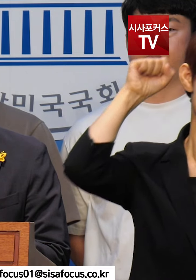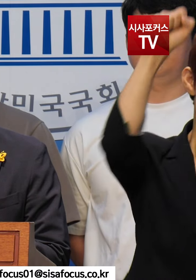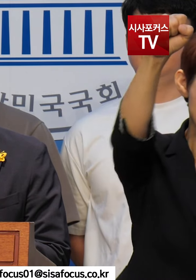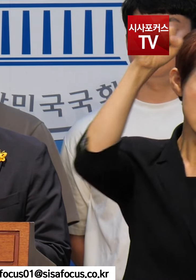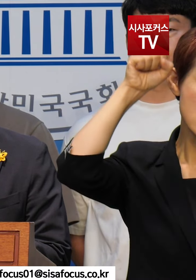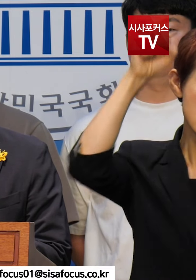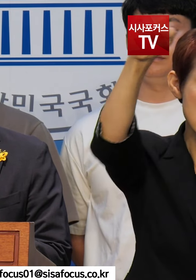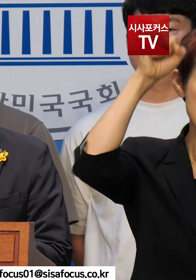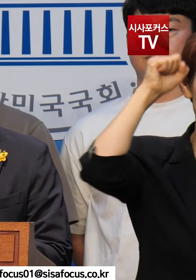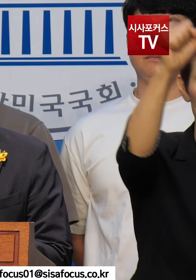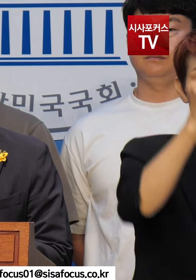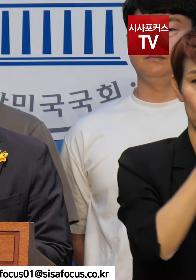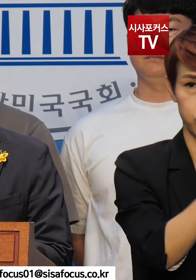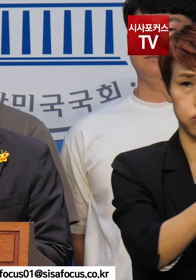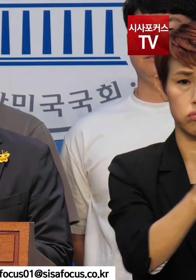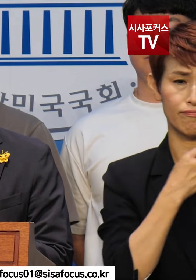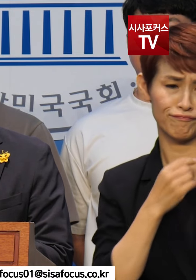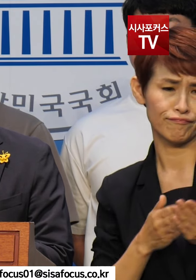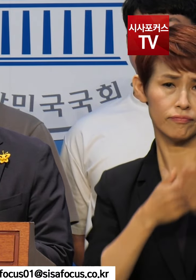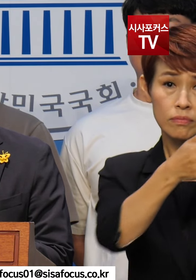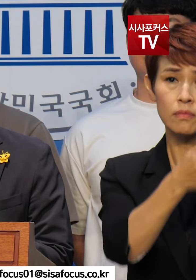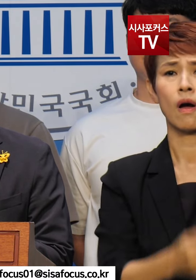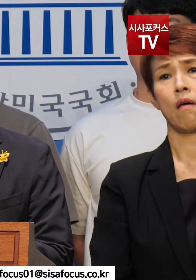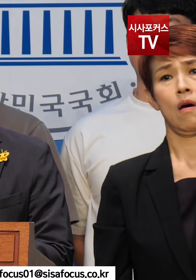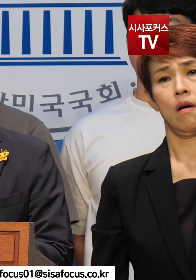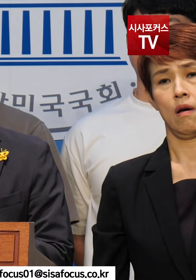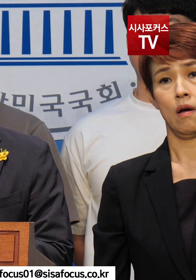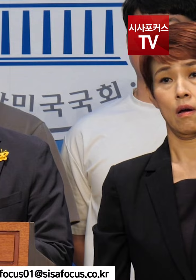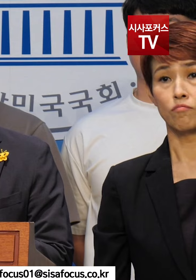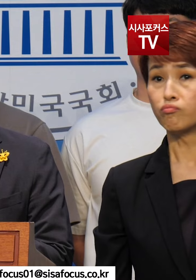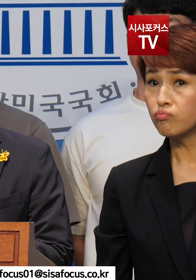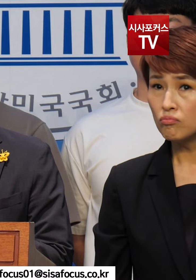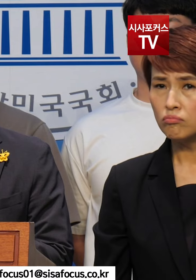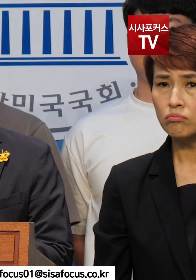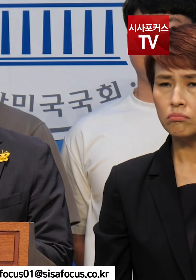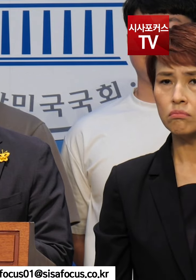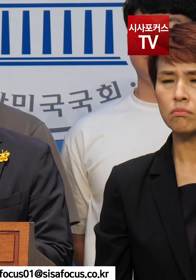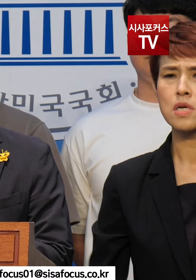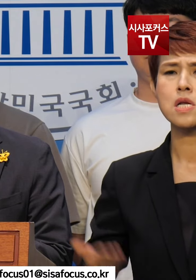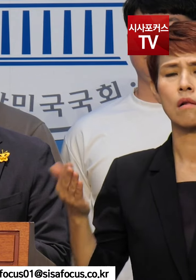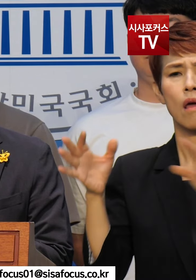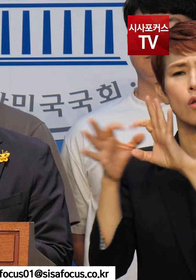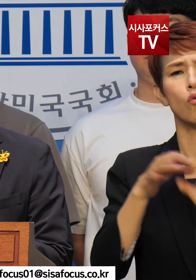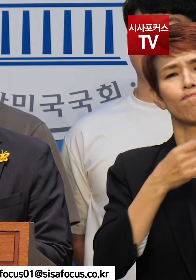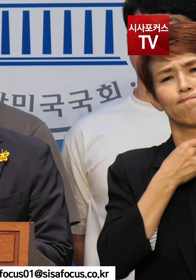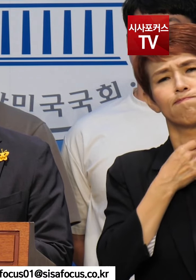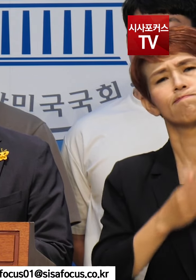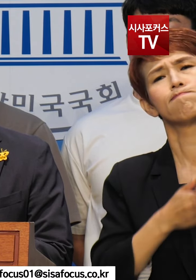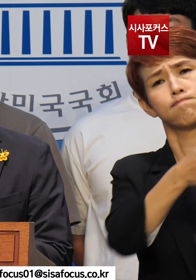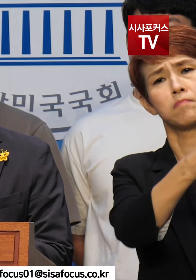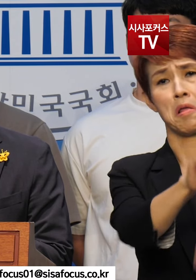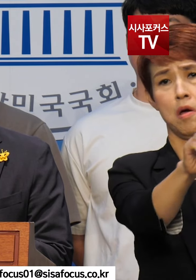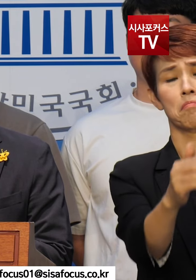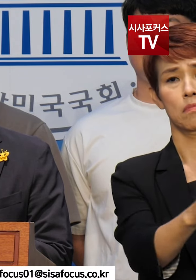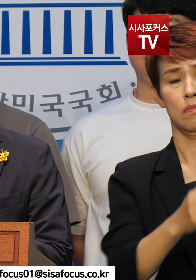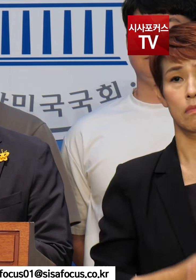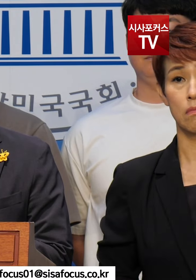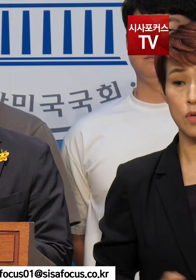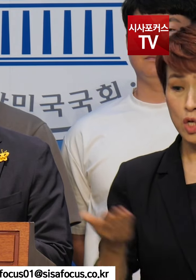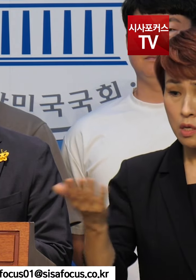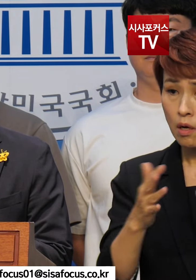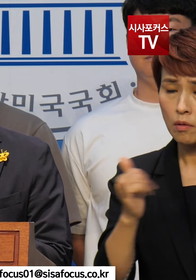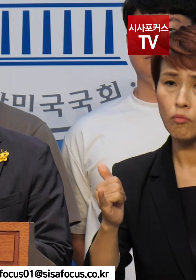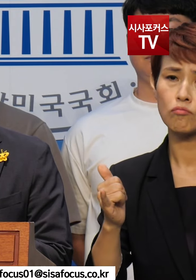이어가고 있는데요. 요구사항은 단 한 가지로 알고 있습니다. 일을 계속하게 해달라는 것입니다. 노동자들이 일을